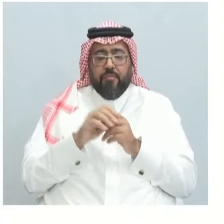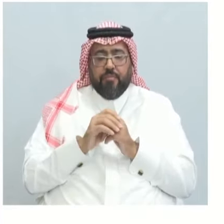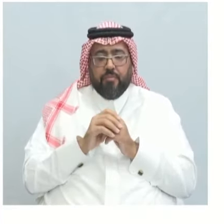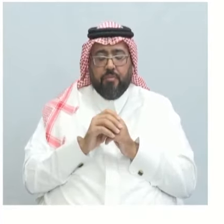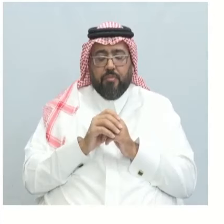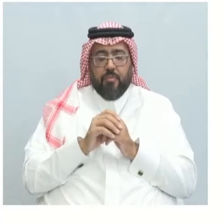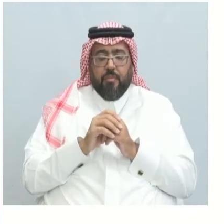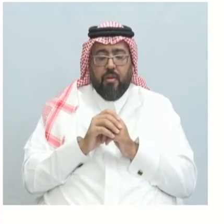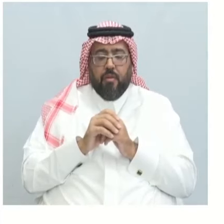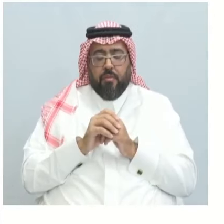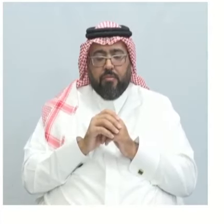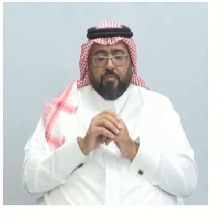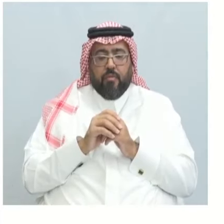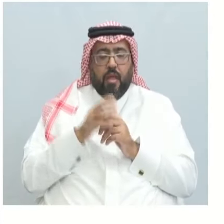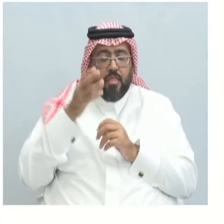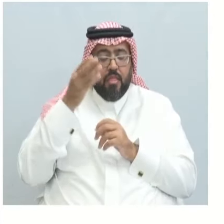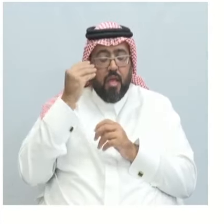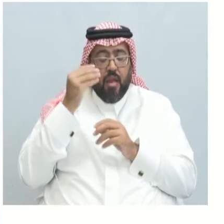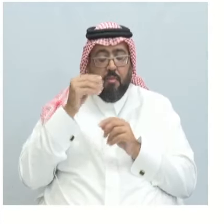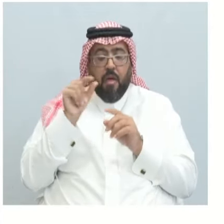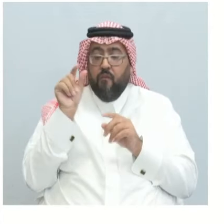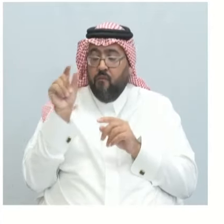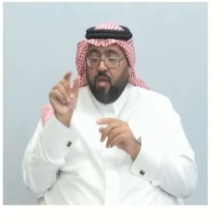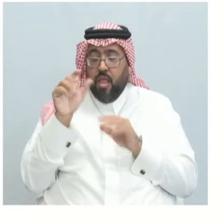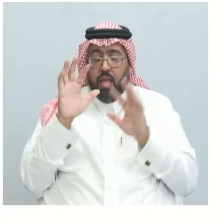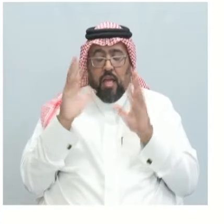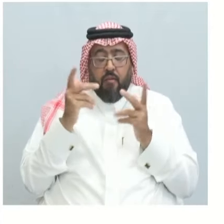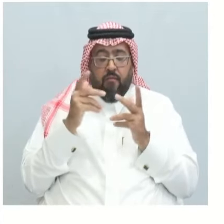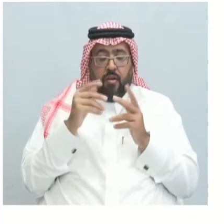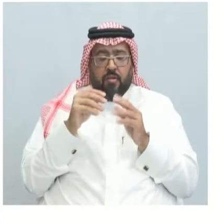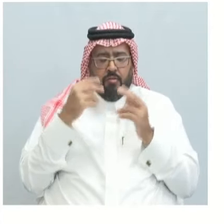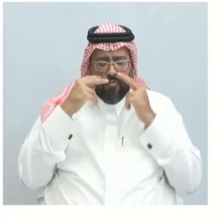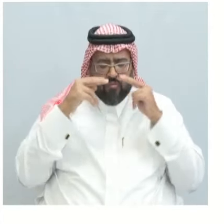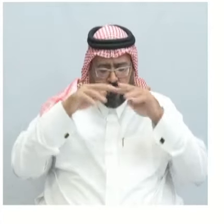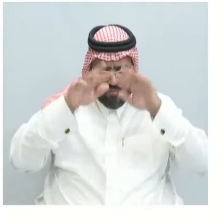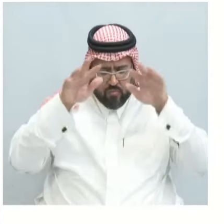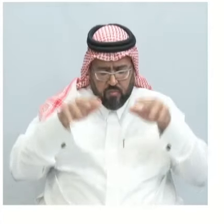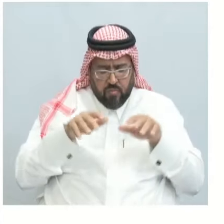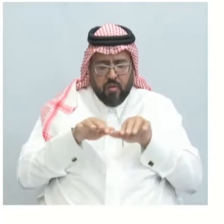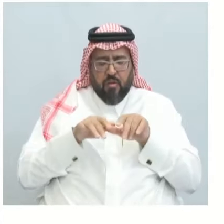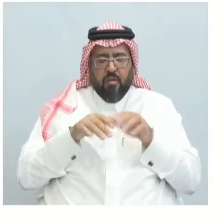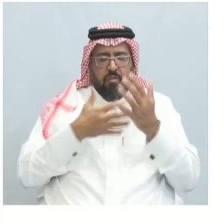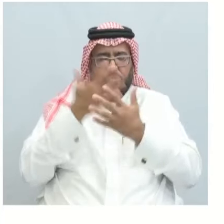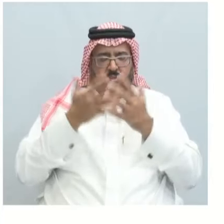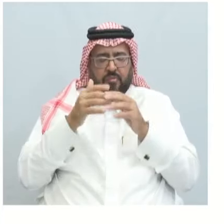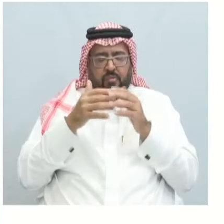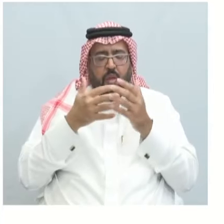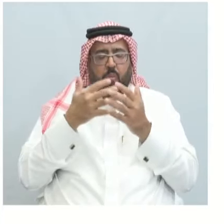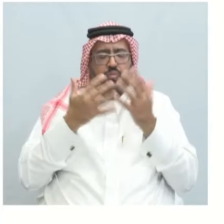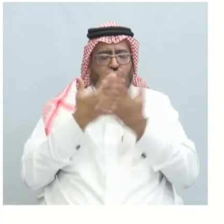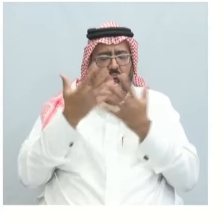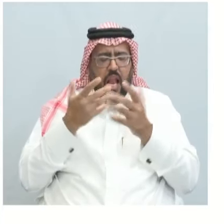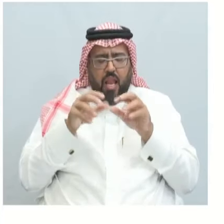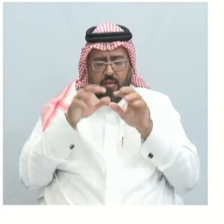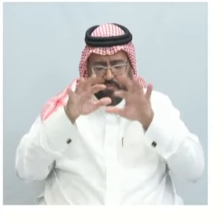الثابته ستتعلم في هذه الوحده كيفيه تشخيص وحل مشكلات اجهزه الحاسب والشبكه